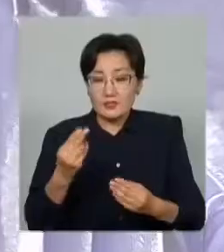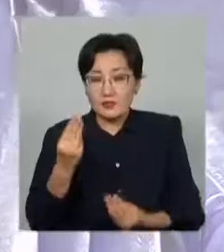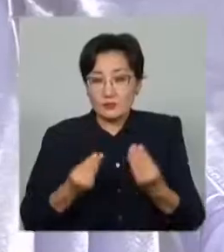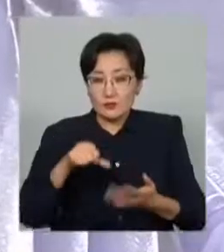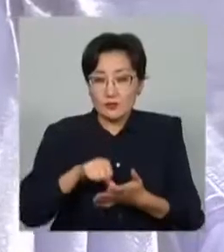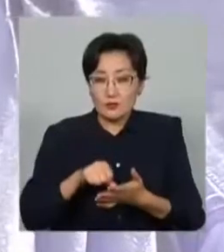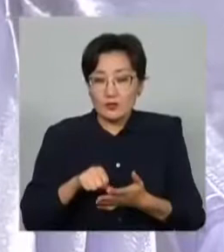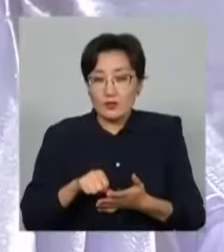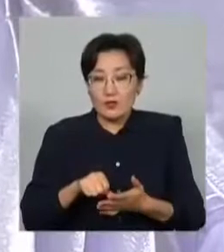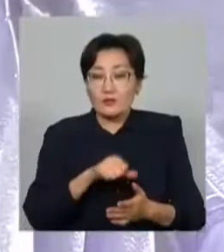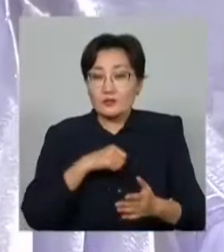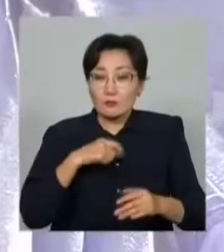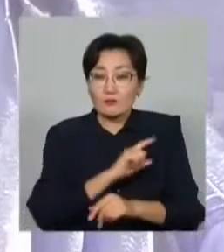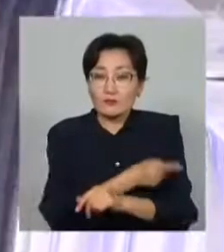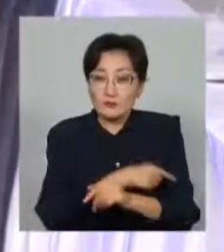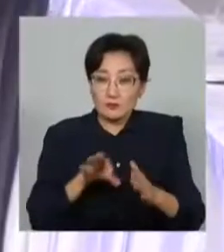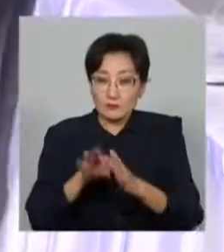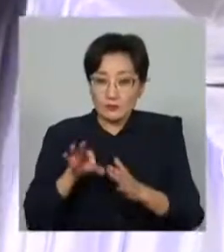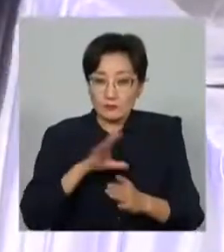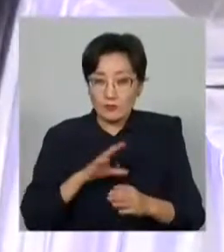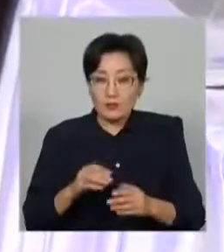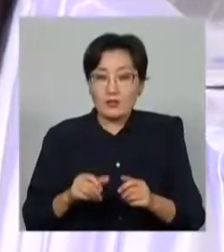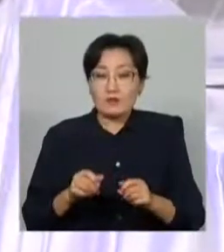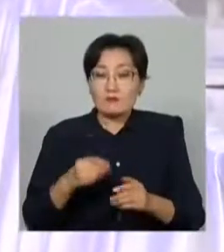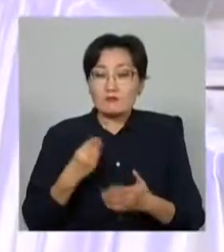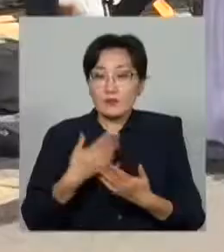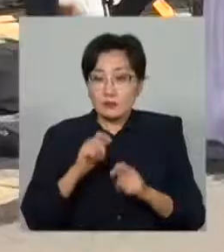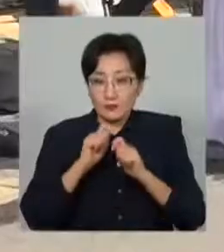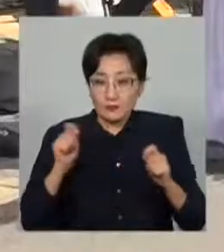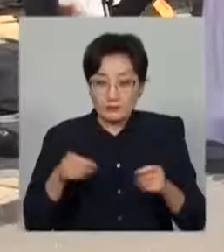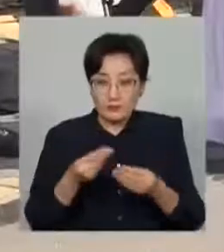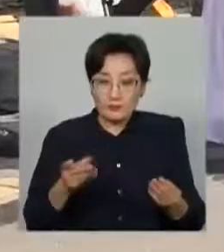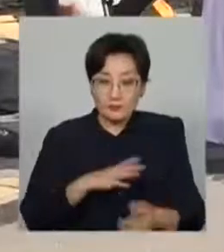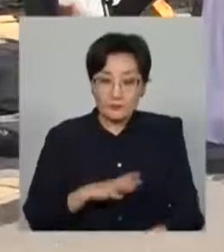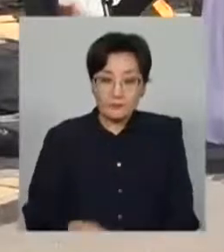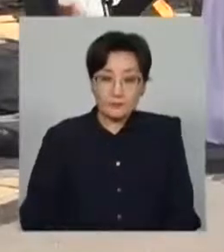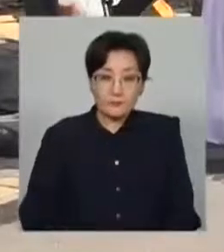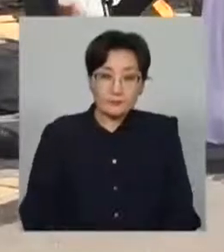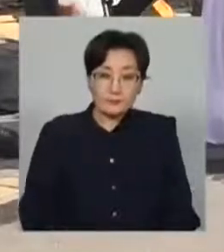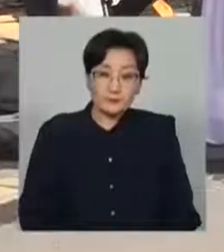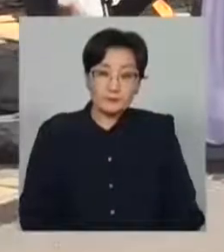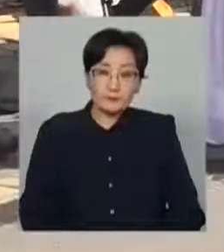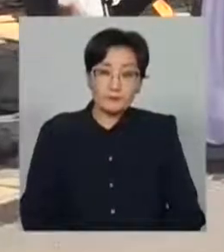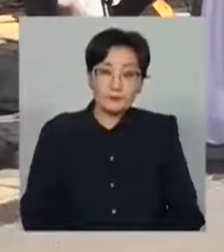қатысып, өзара мықтыны анықтады. Жеңімпаздар бағалы сыйлықтармен марапатталды. Ұлағат Арғын, Сағындық Нарықов, Алматы телеарнасы.